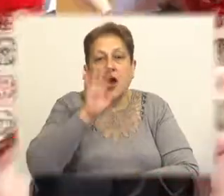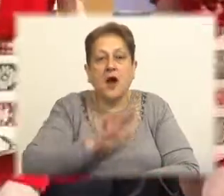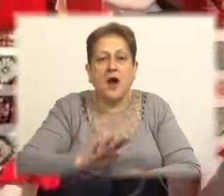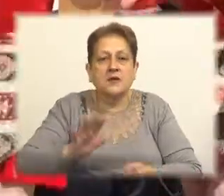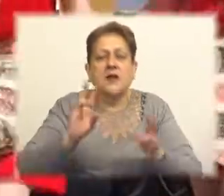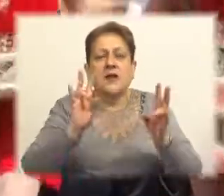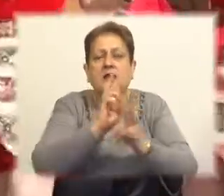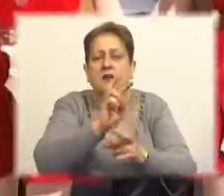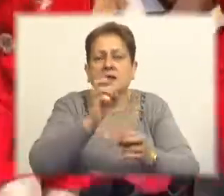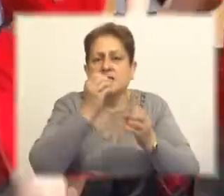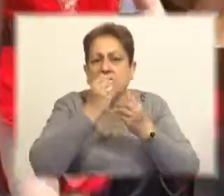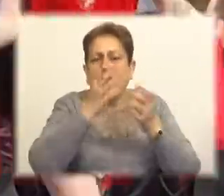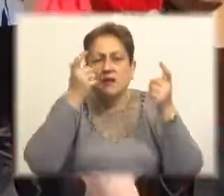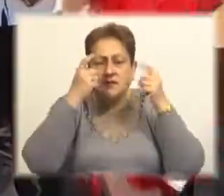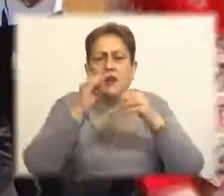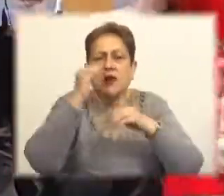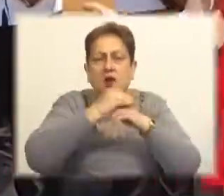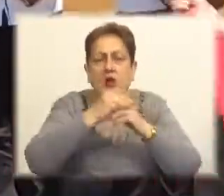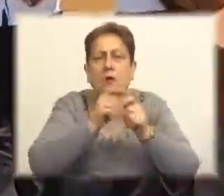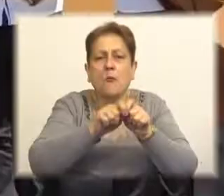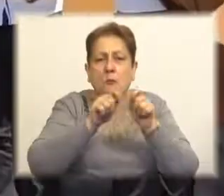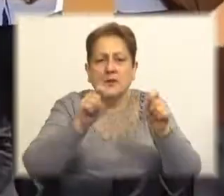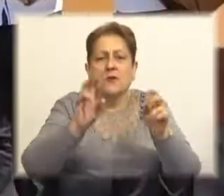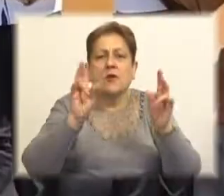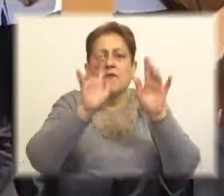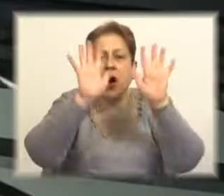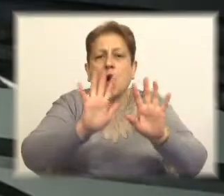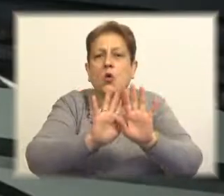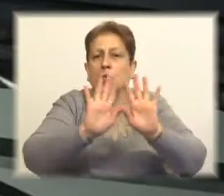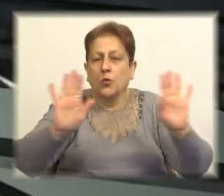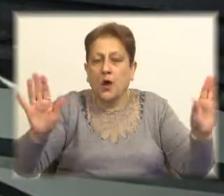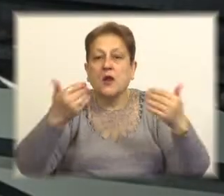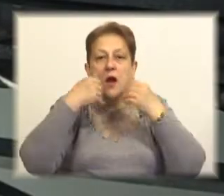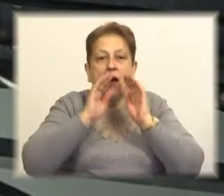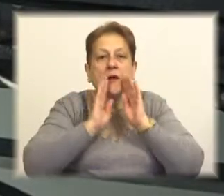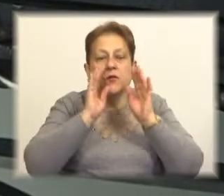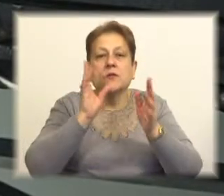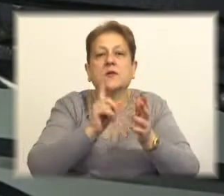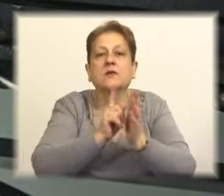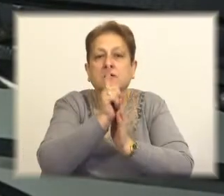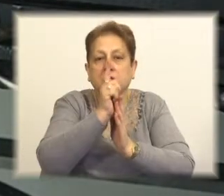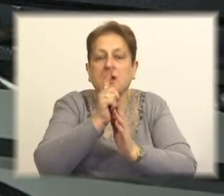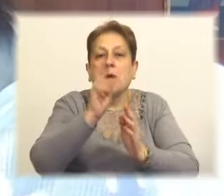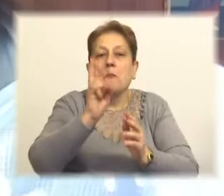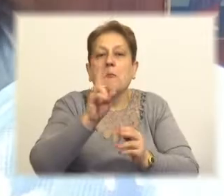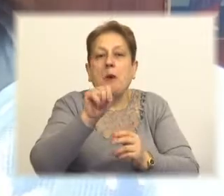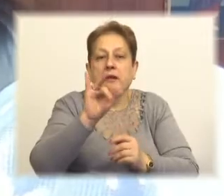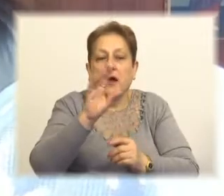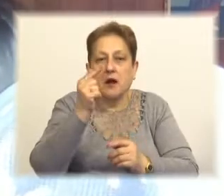Հայաստանյաց եկեղեցիներում ծաղկազարդի տոնի երեկոյան բացվում են խորանի վարագույրները, իսկ առավոտյան կատարվում է ժամերկություն և